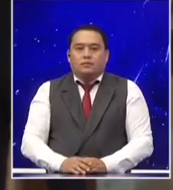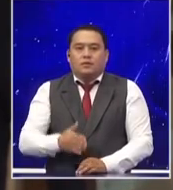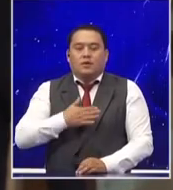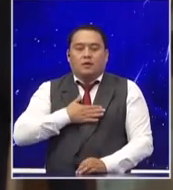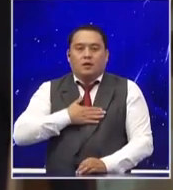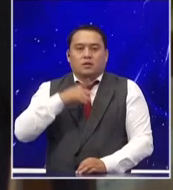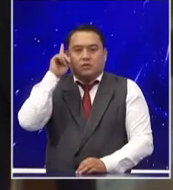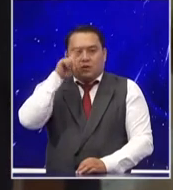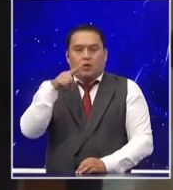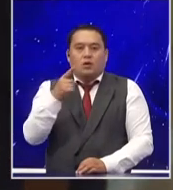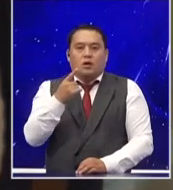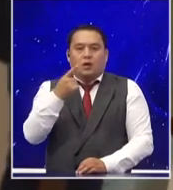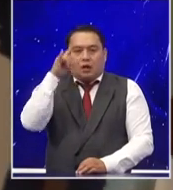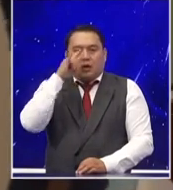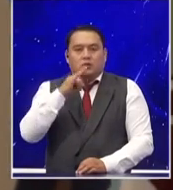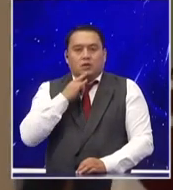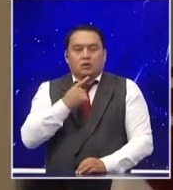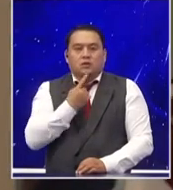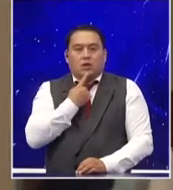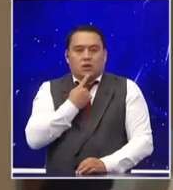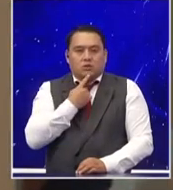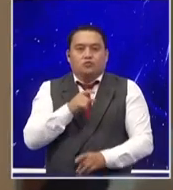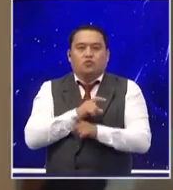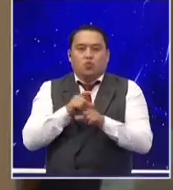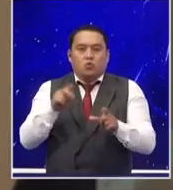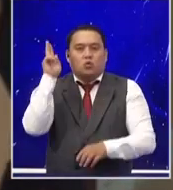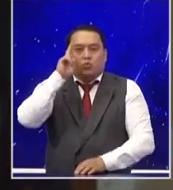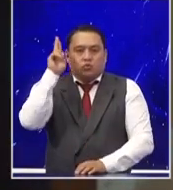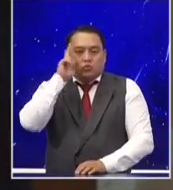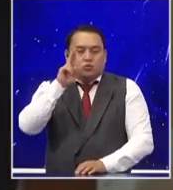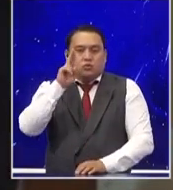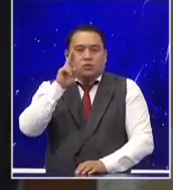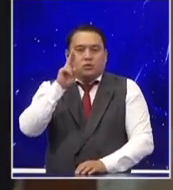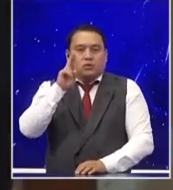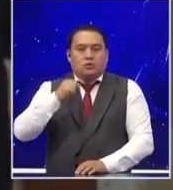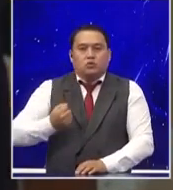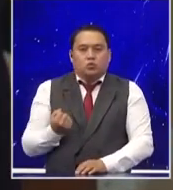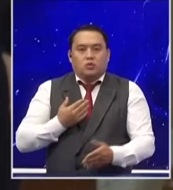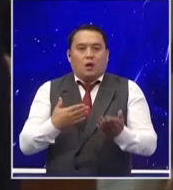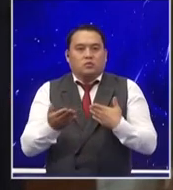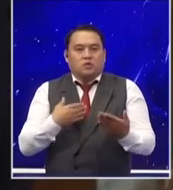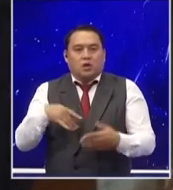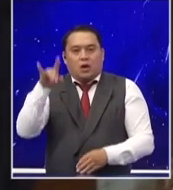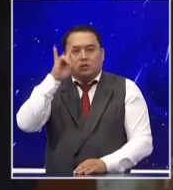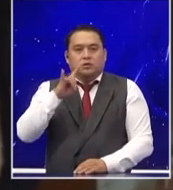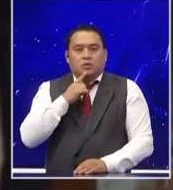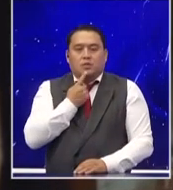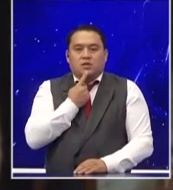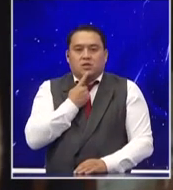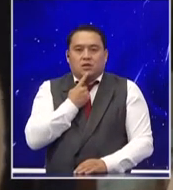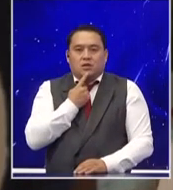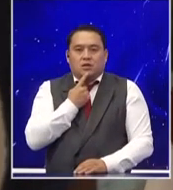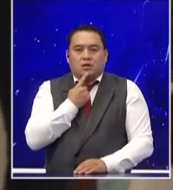казахский язык потому что хожу в казахскую школу с друзьями тоже общаюсь на казахском языке а